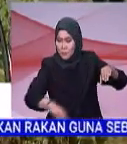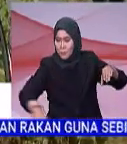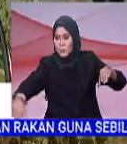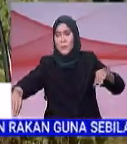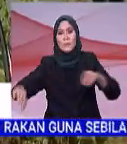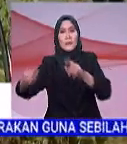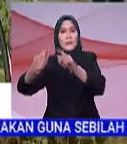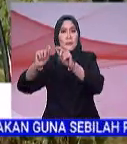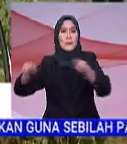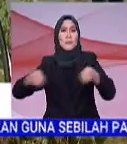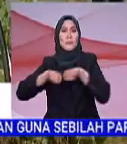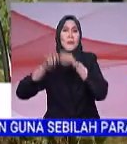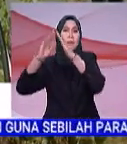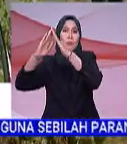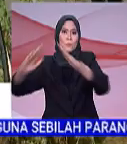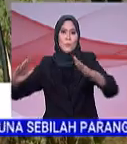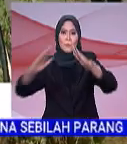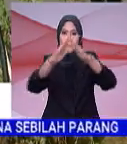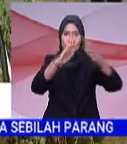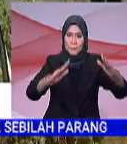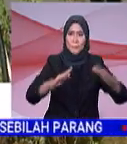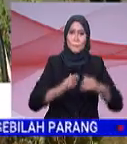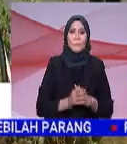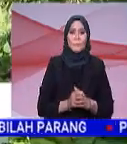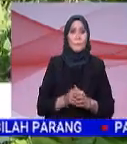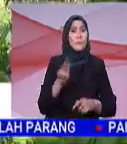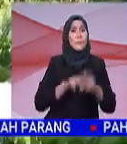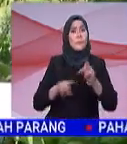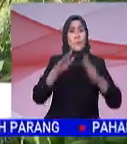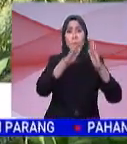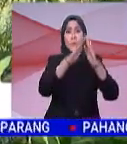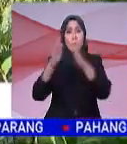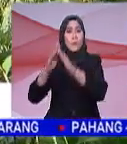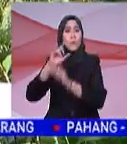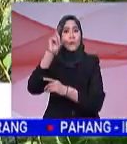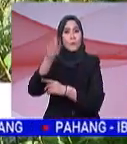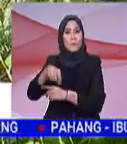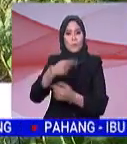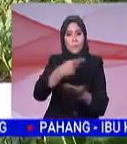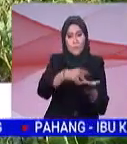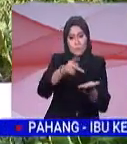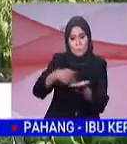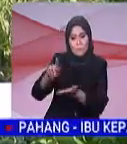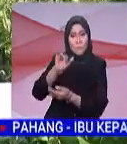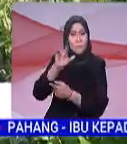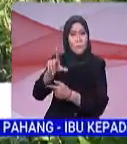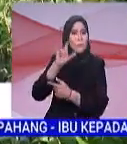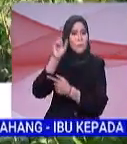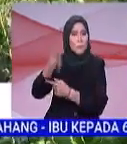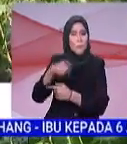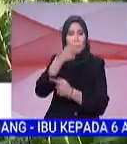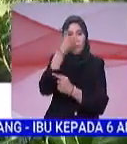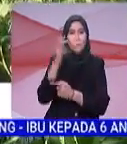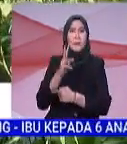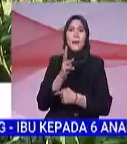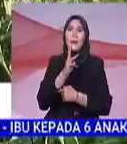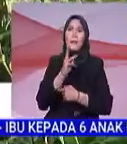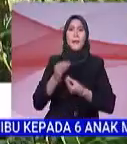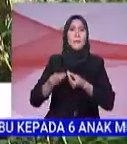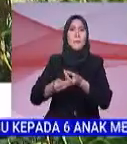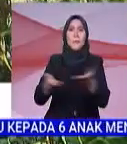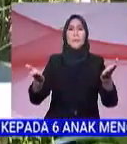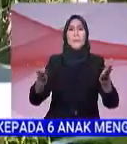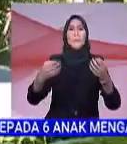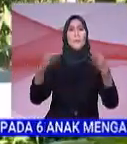kawasan kediaman penduduk menariknya penduduk Kampung tidak perlu menjelaskan apa-apa bayaran karena bakalan air diberikan